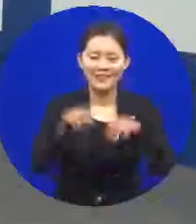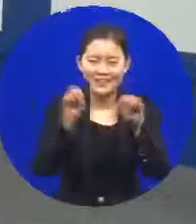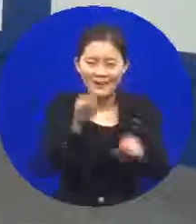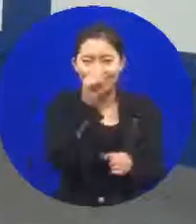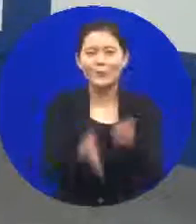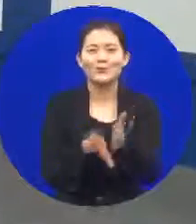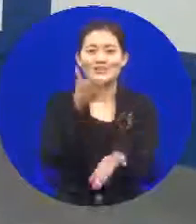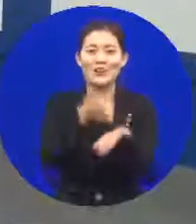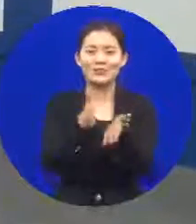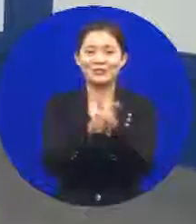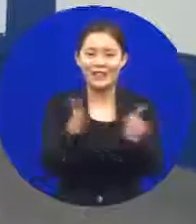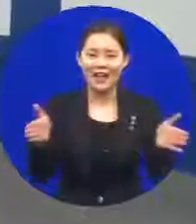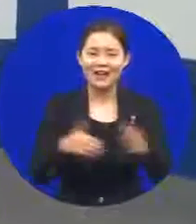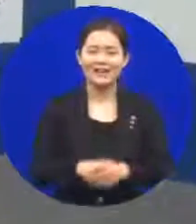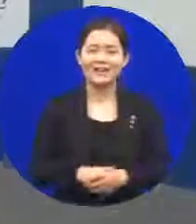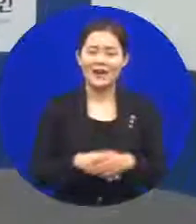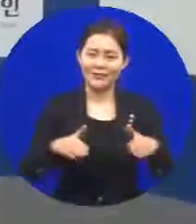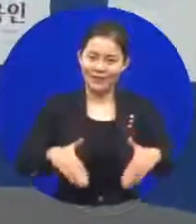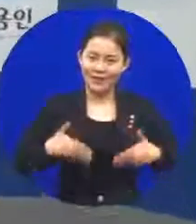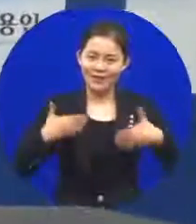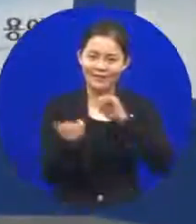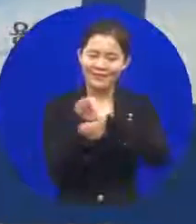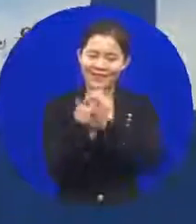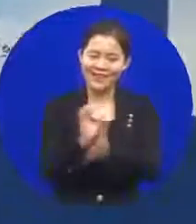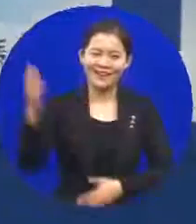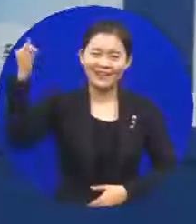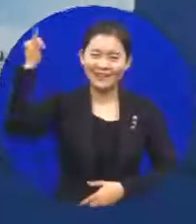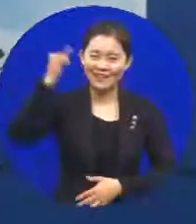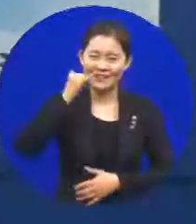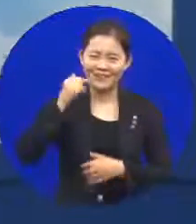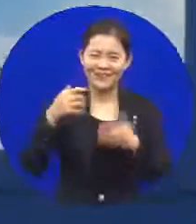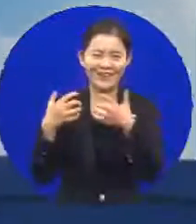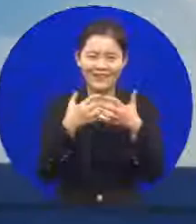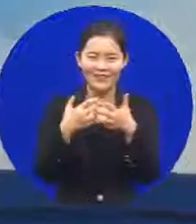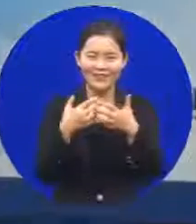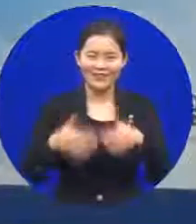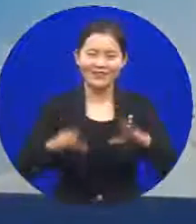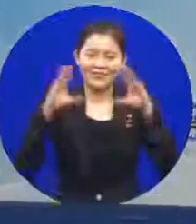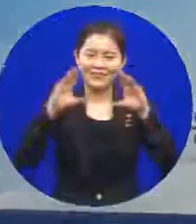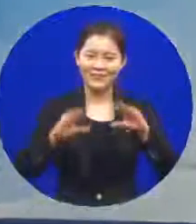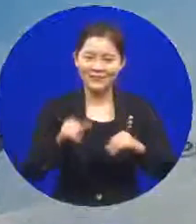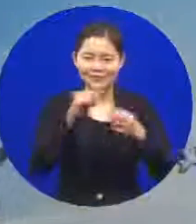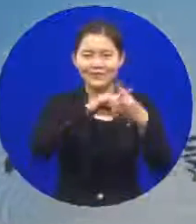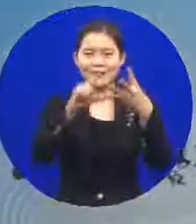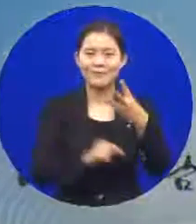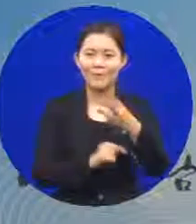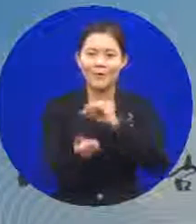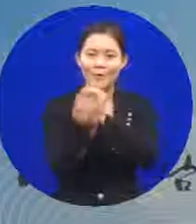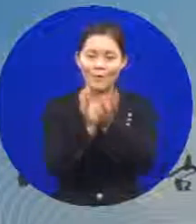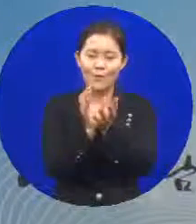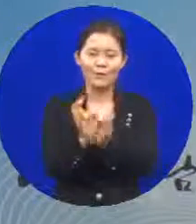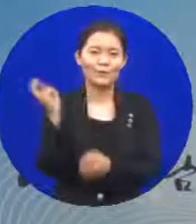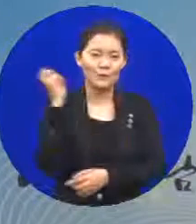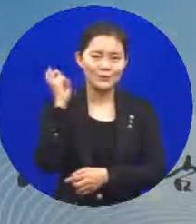여러분 안녕하십니까? 용인시정 뉴스입니다. 포근한 봄 햇살에 얼어붙었던 마음이 녹는 3월입니다. 봄꽃 소식처럼 듣기